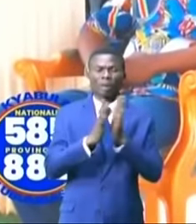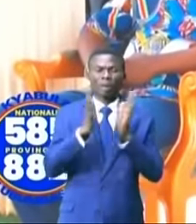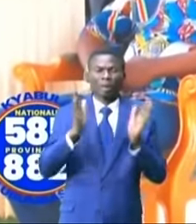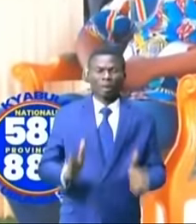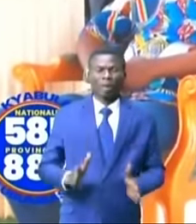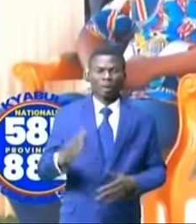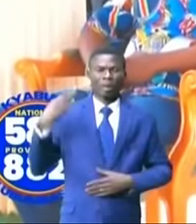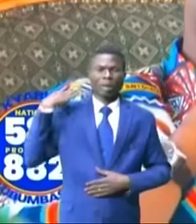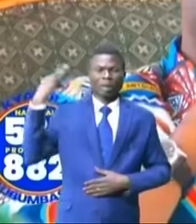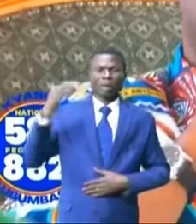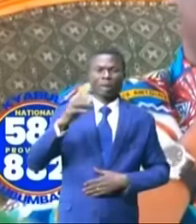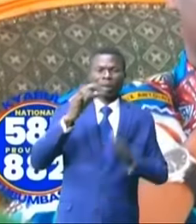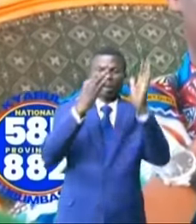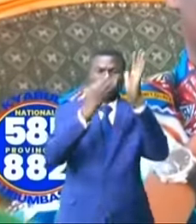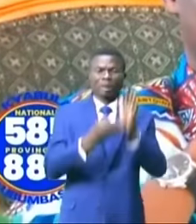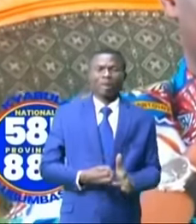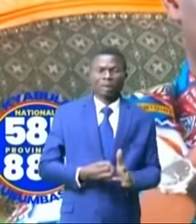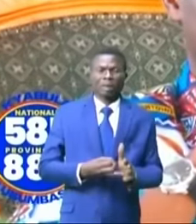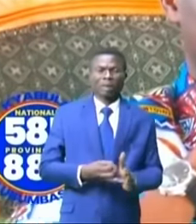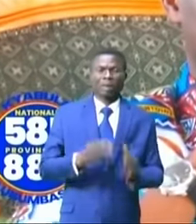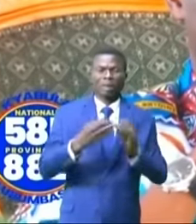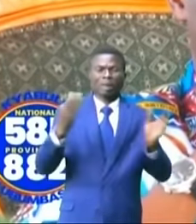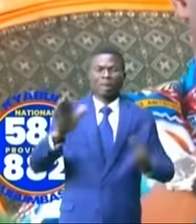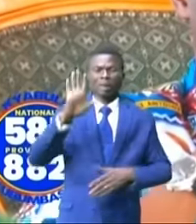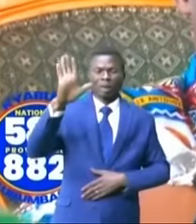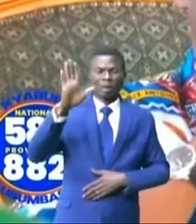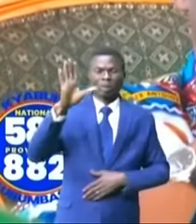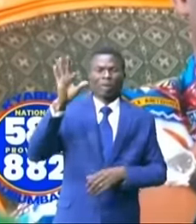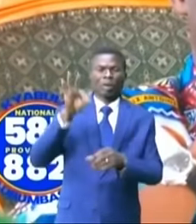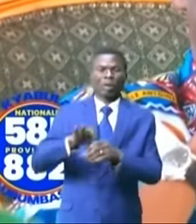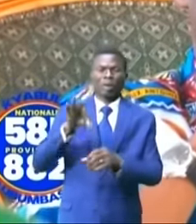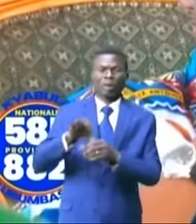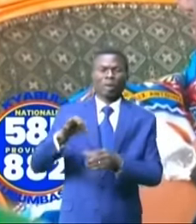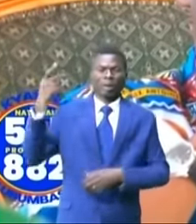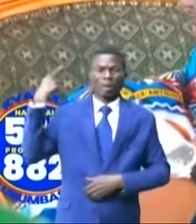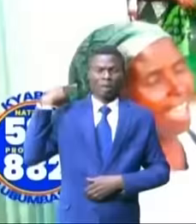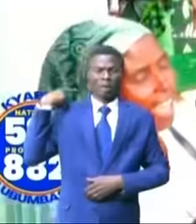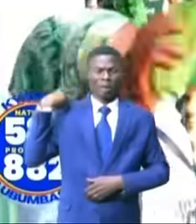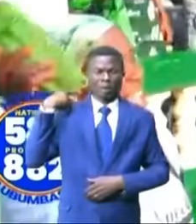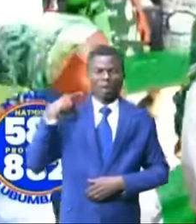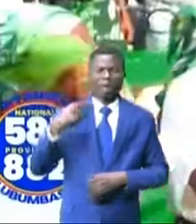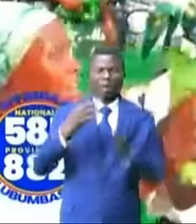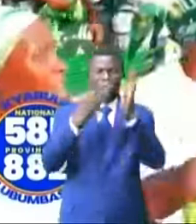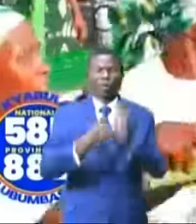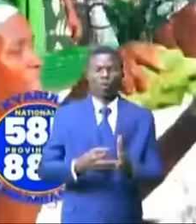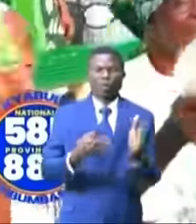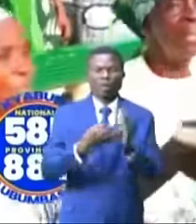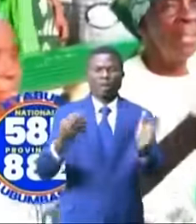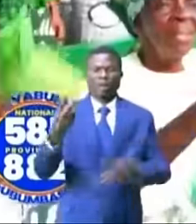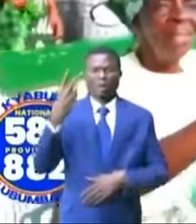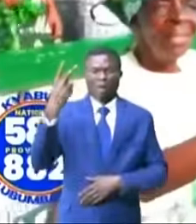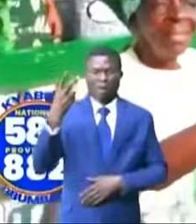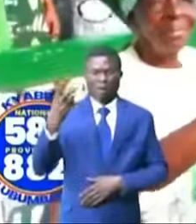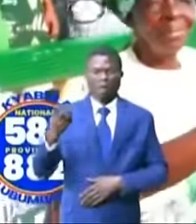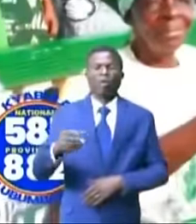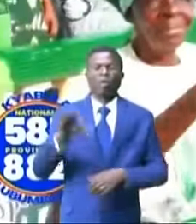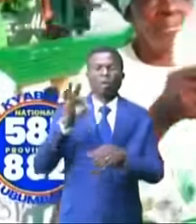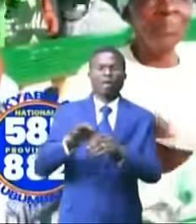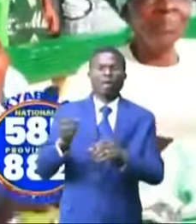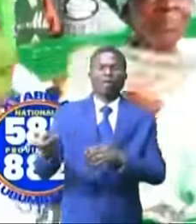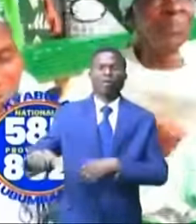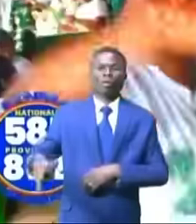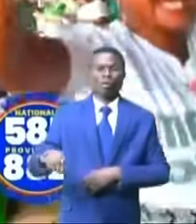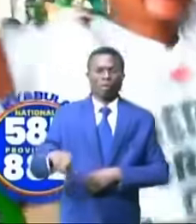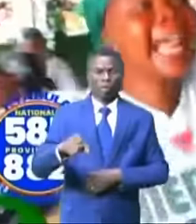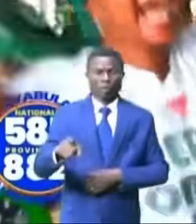le candidat 585 aux législatives nationales et 882 aux provinciales dans la circonscription électorale de